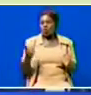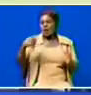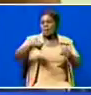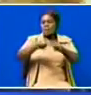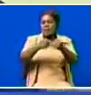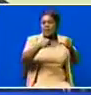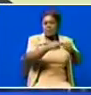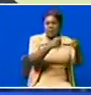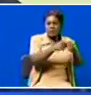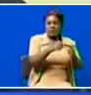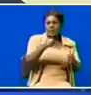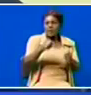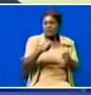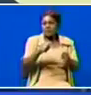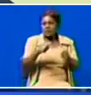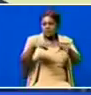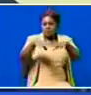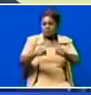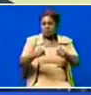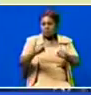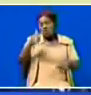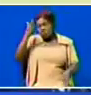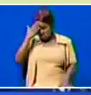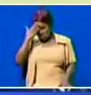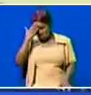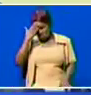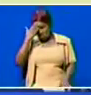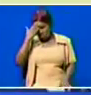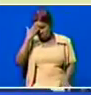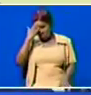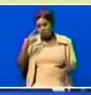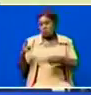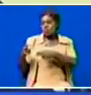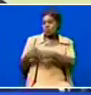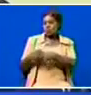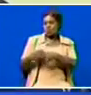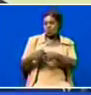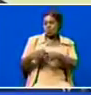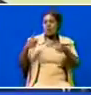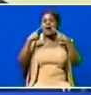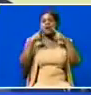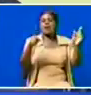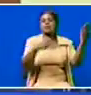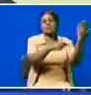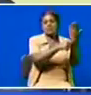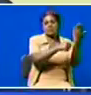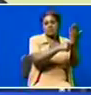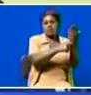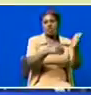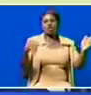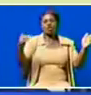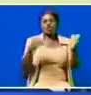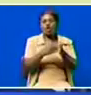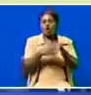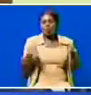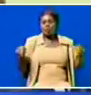serikali, wale wangangania mambo ya succession, and we know them. And very soon we are going to expose them. Let them stop